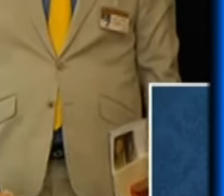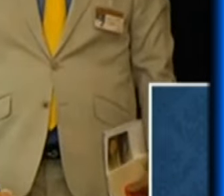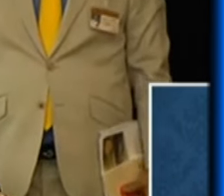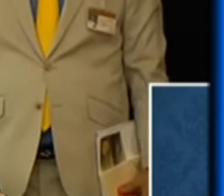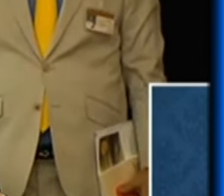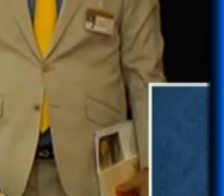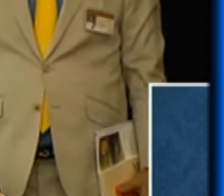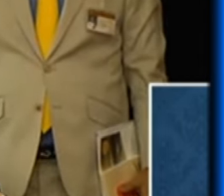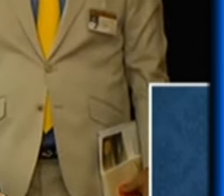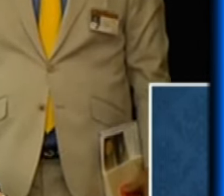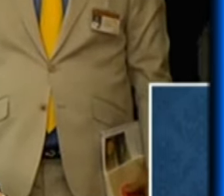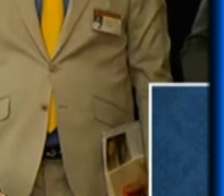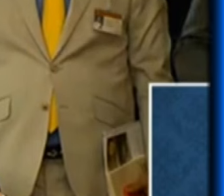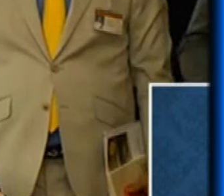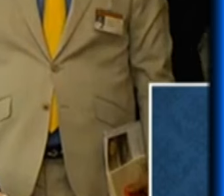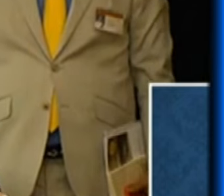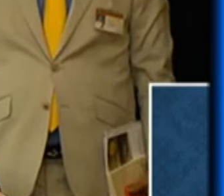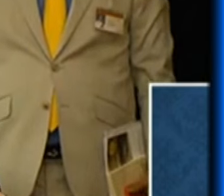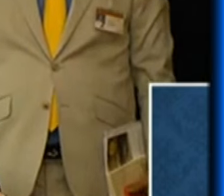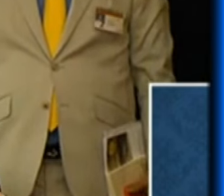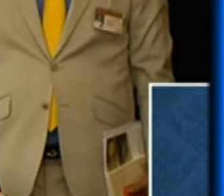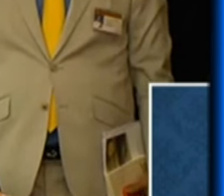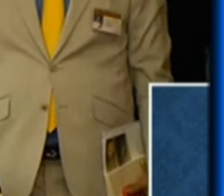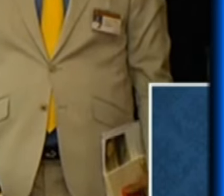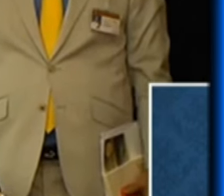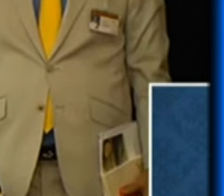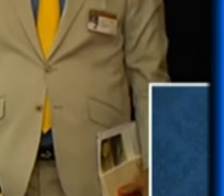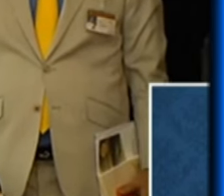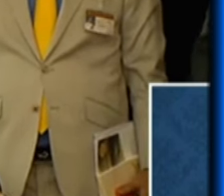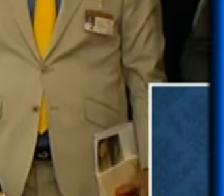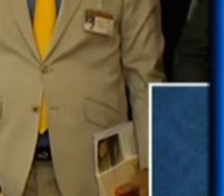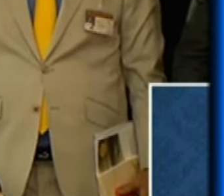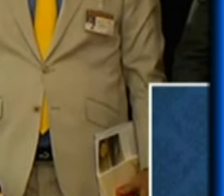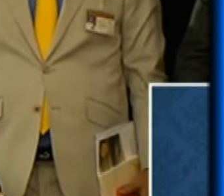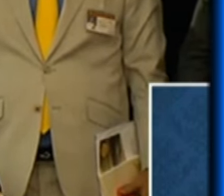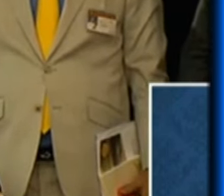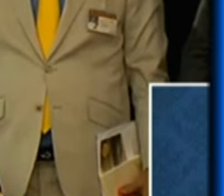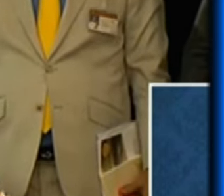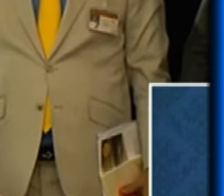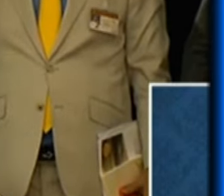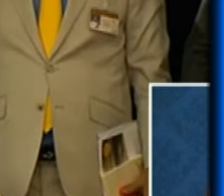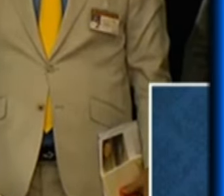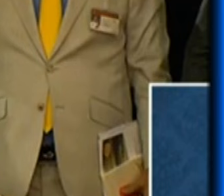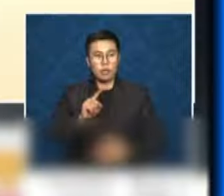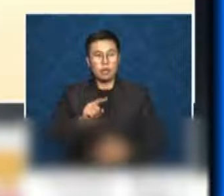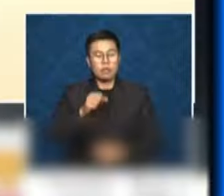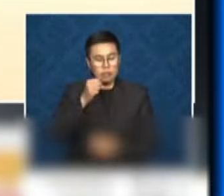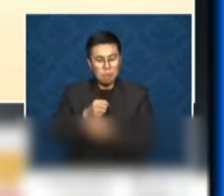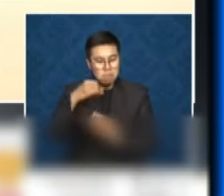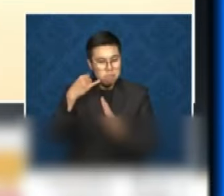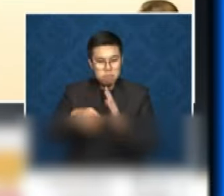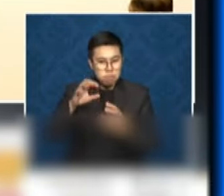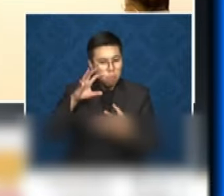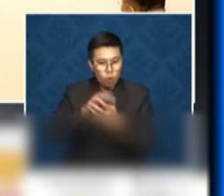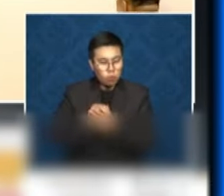ารมณ์ที่มันไม่เกี่ยวกับยัตติด้วย ครับ แล้วก็ประธานการอนุญาตได้ยังไงไปฟังเสียงคุณชาดากันนะ ซึ่งไ